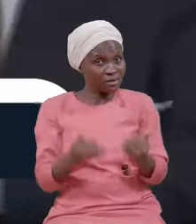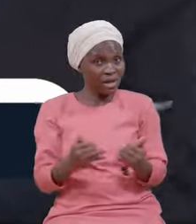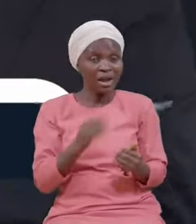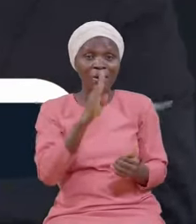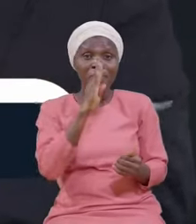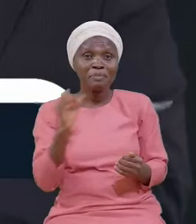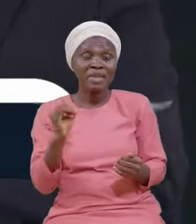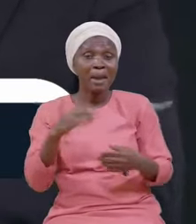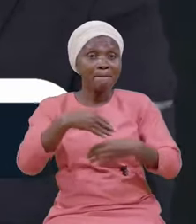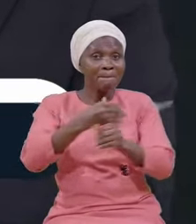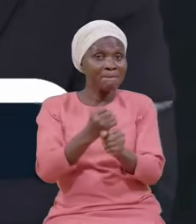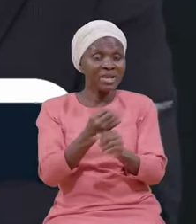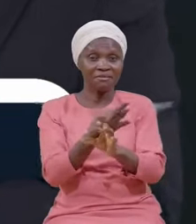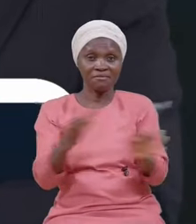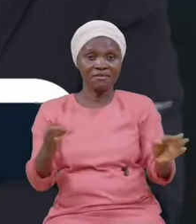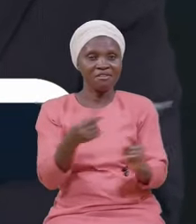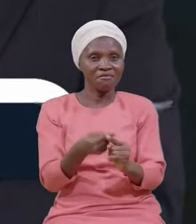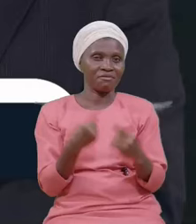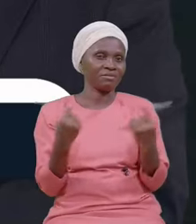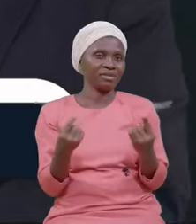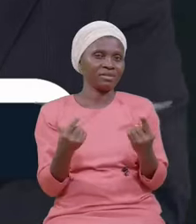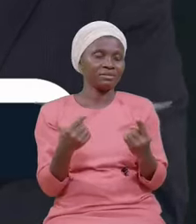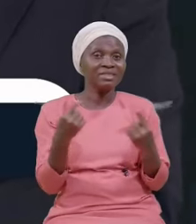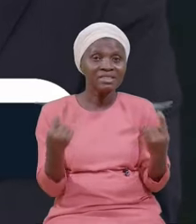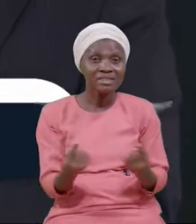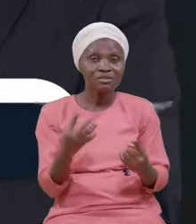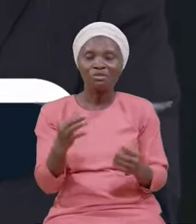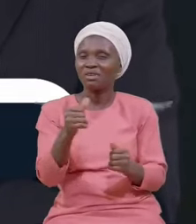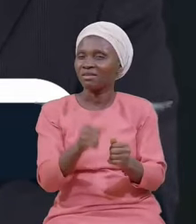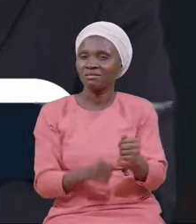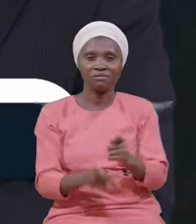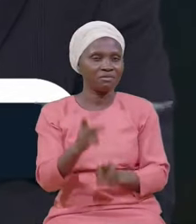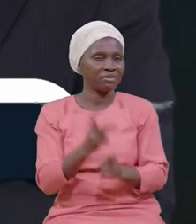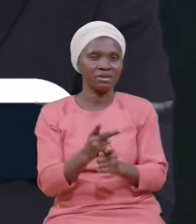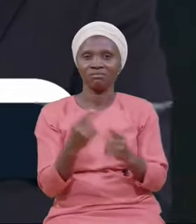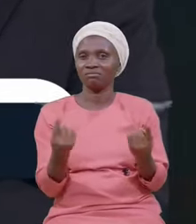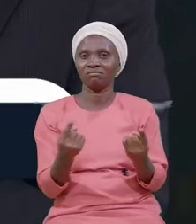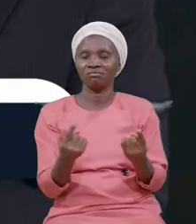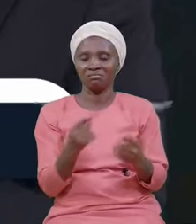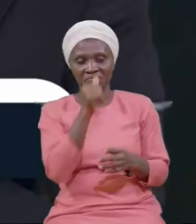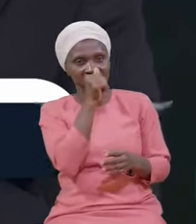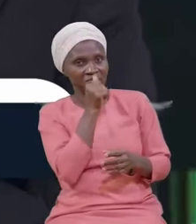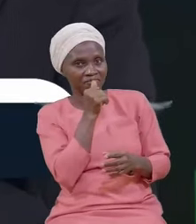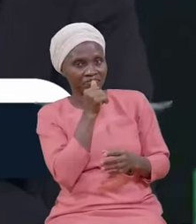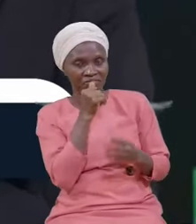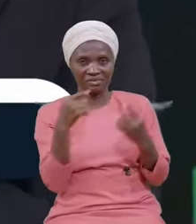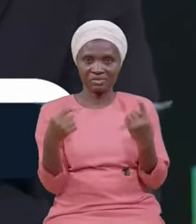Maintenant, étant affranchi du péché, péché de tout type en privé,